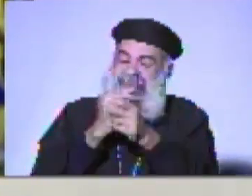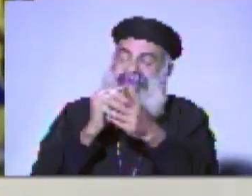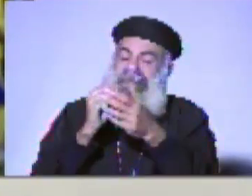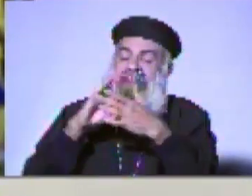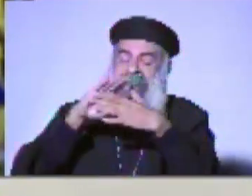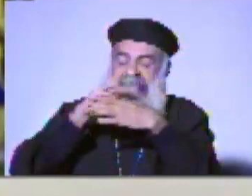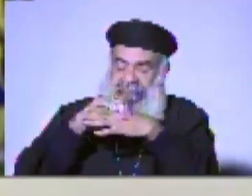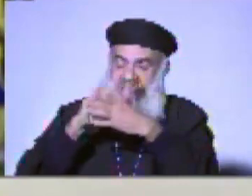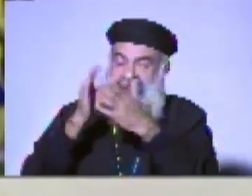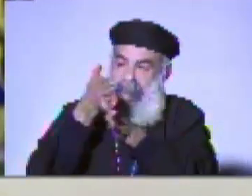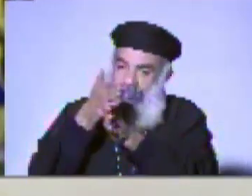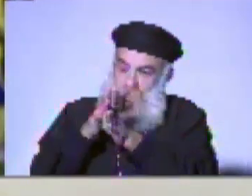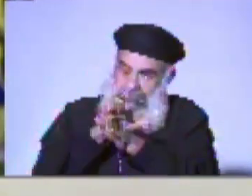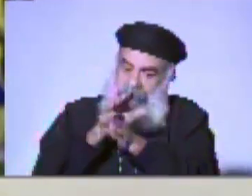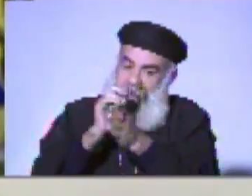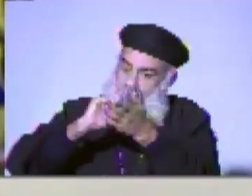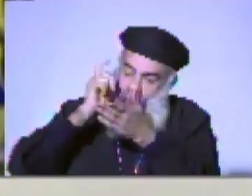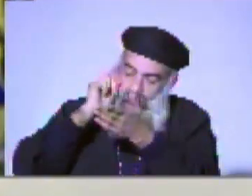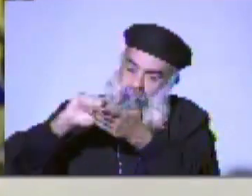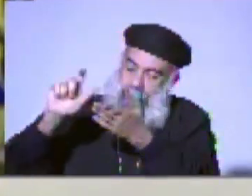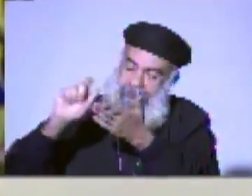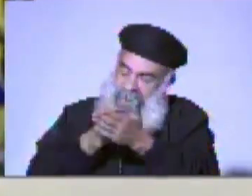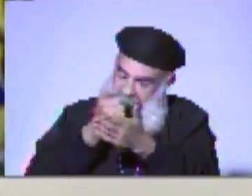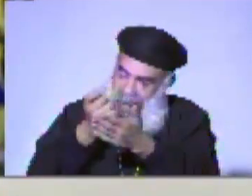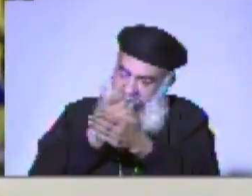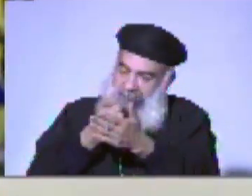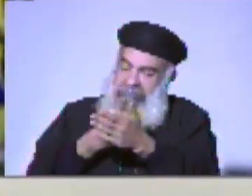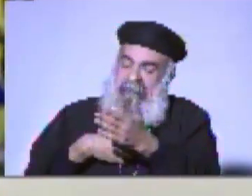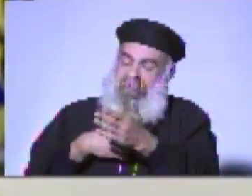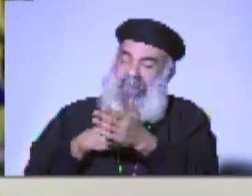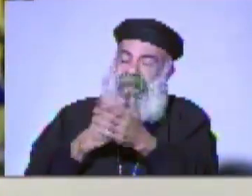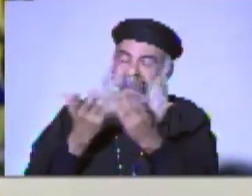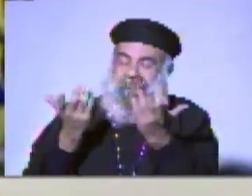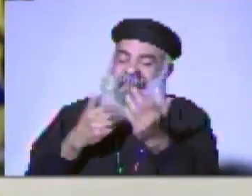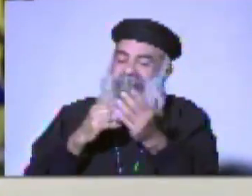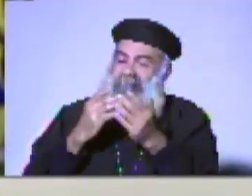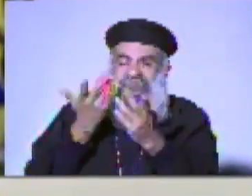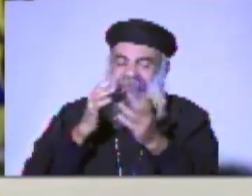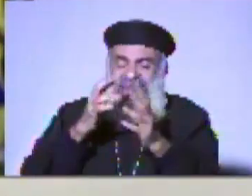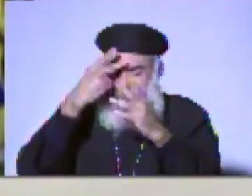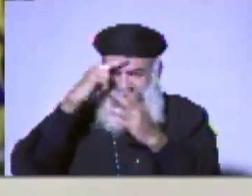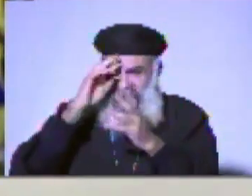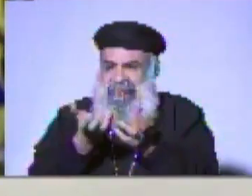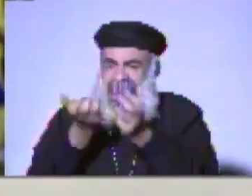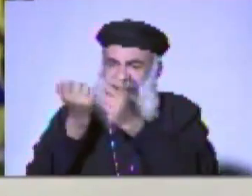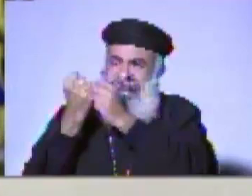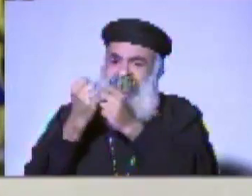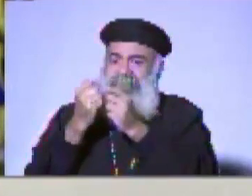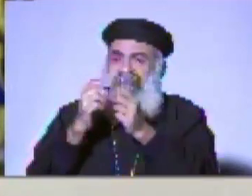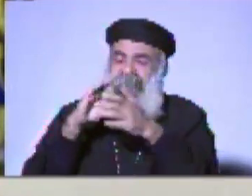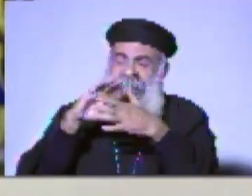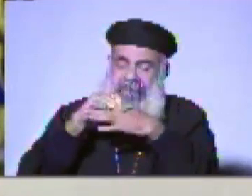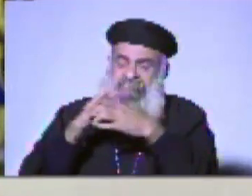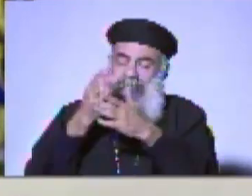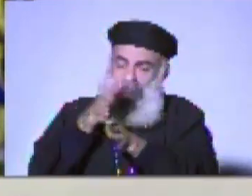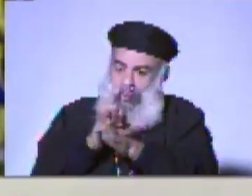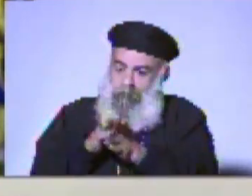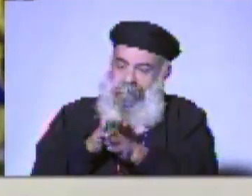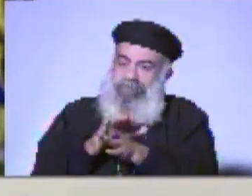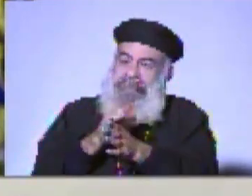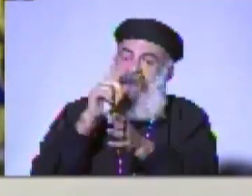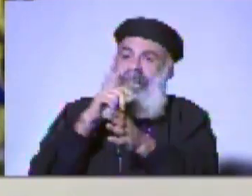وجسد الموت لما بولس الرسول قال ويح انا الانسان الشقي من ينقذني من جسد هذا الموت